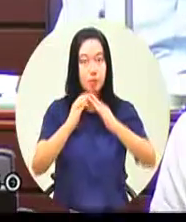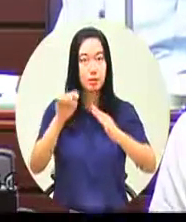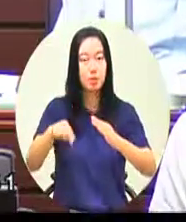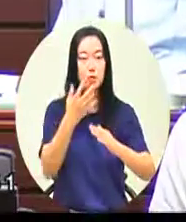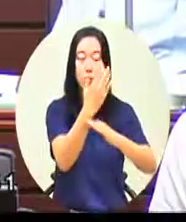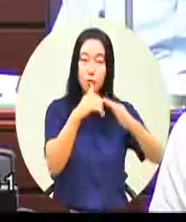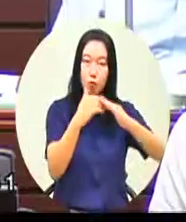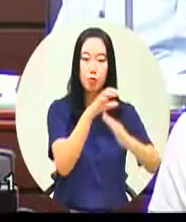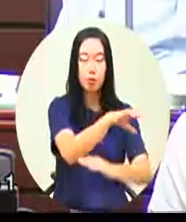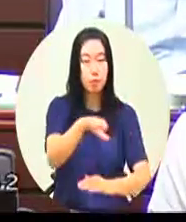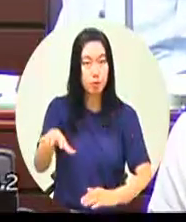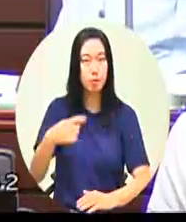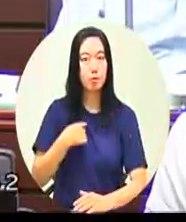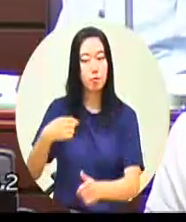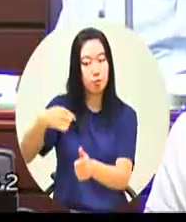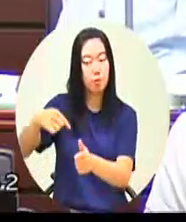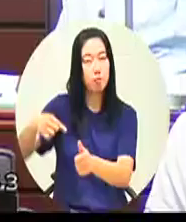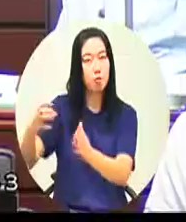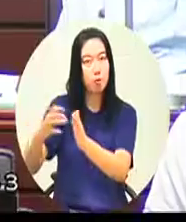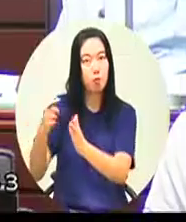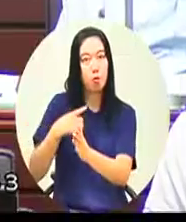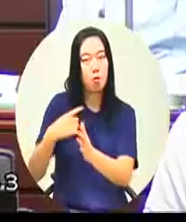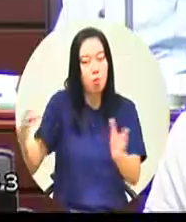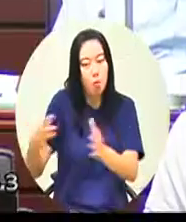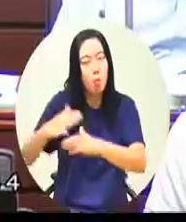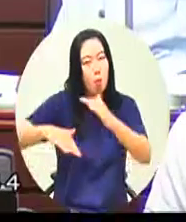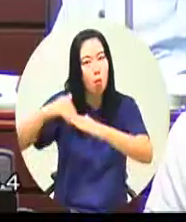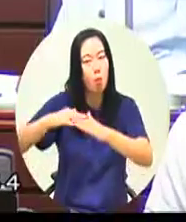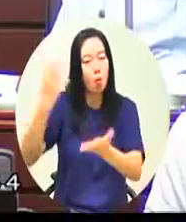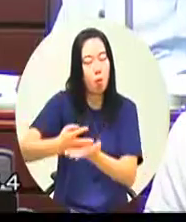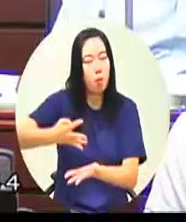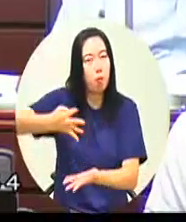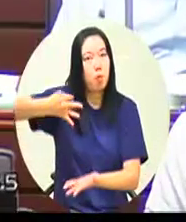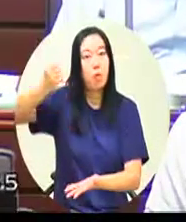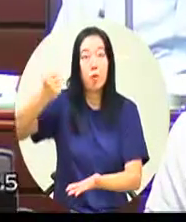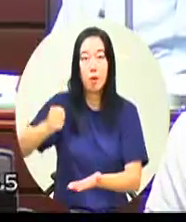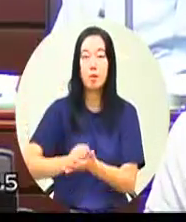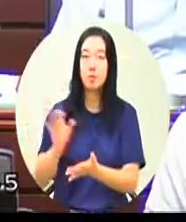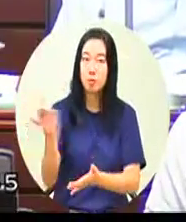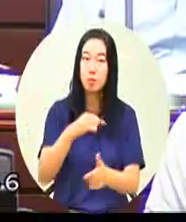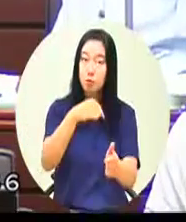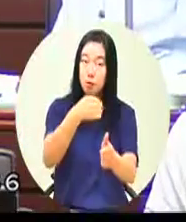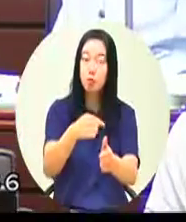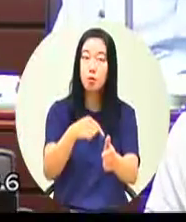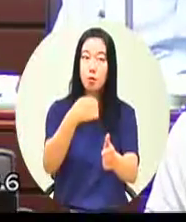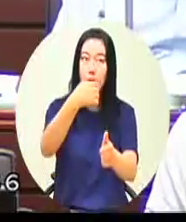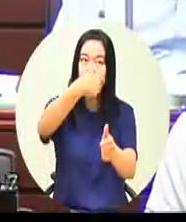校，我们跟教育局合作是很密切的哈。那么透过一个